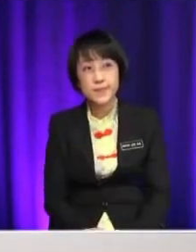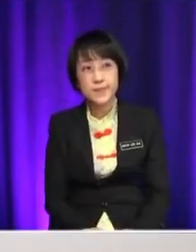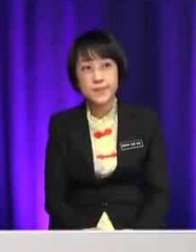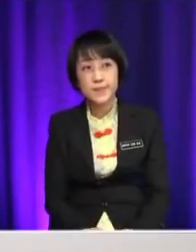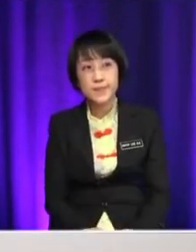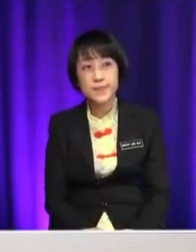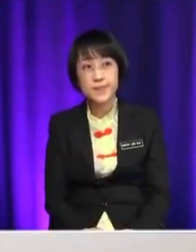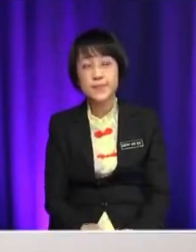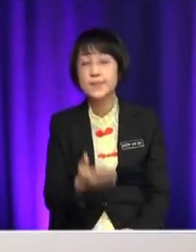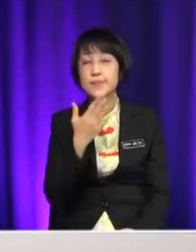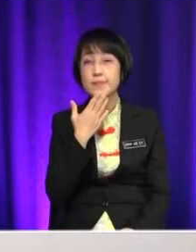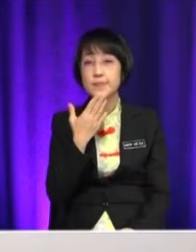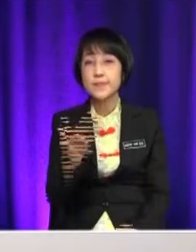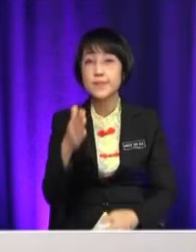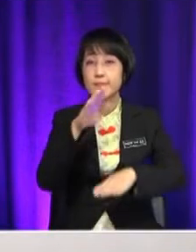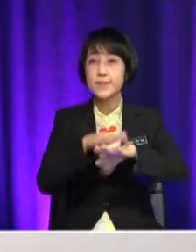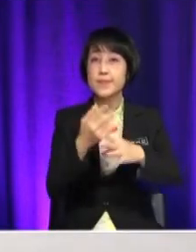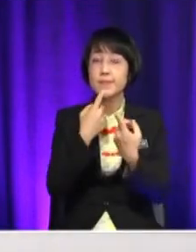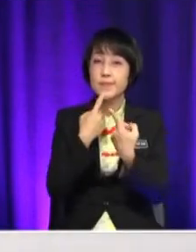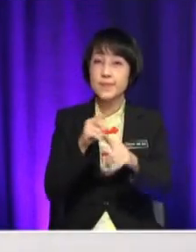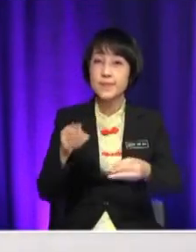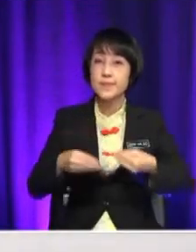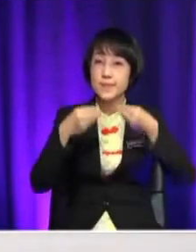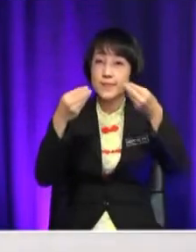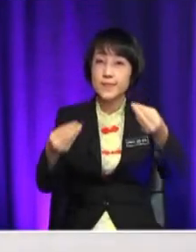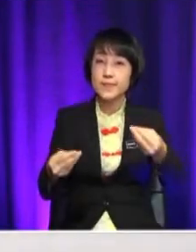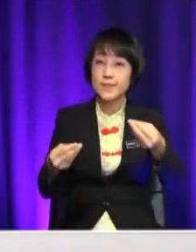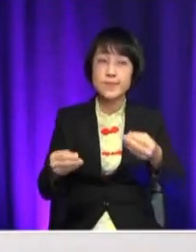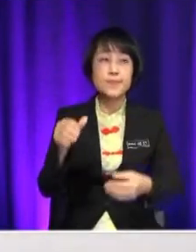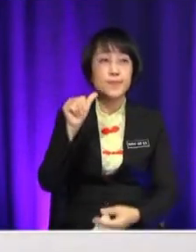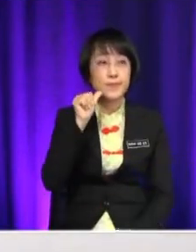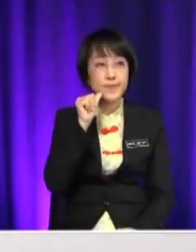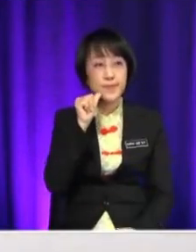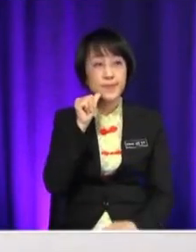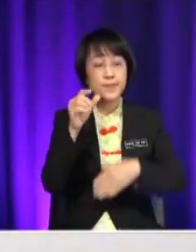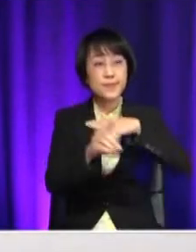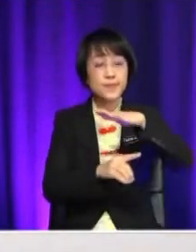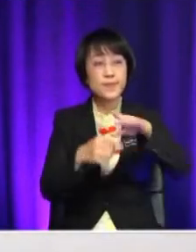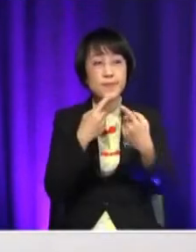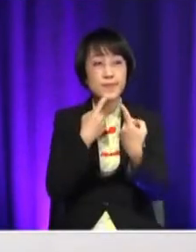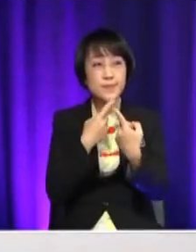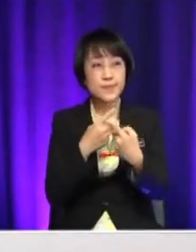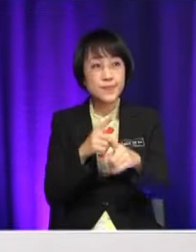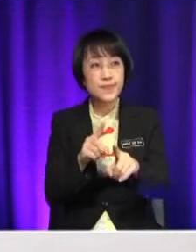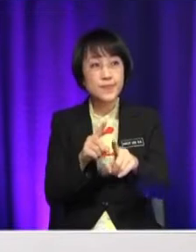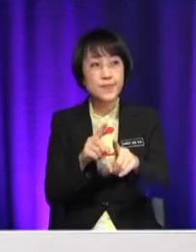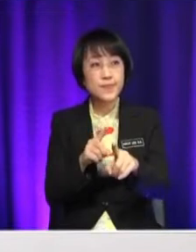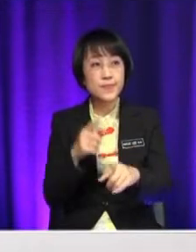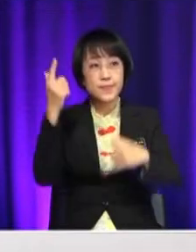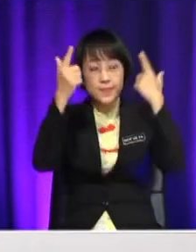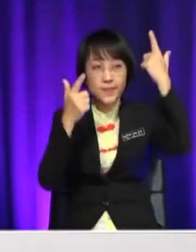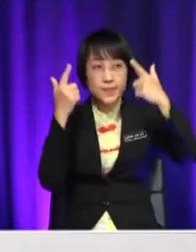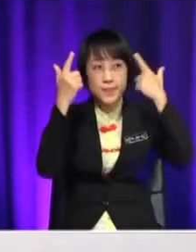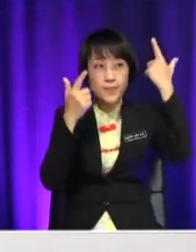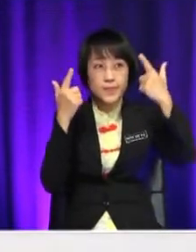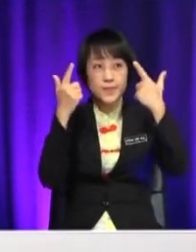Terima kasih atas jawapan yang diberikan oleh Alia sebentar tadi. Berdasarkan jawapan Fatin ini, pelancong hijau dapat